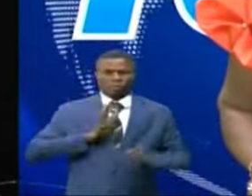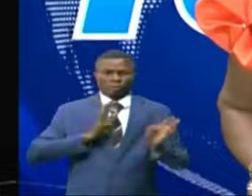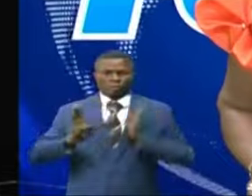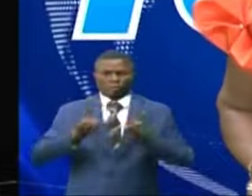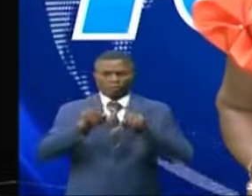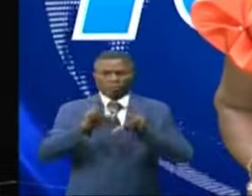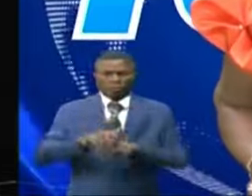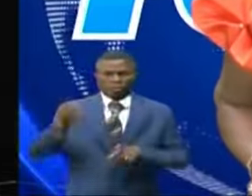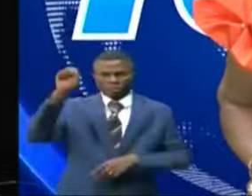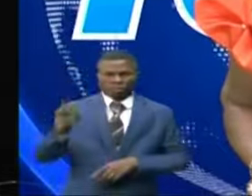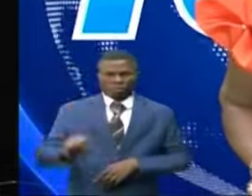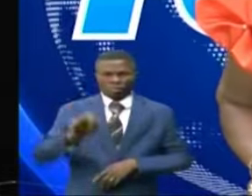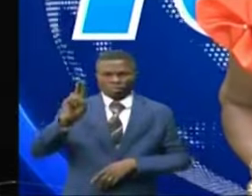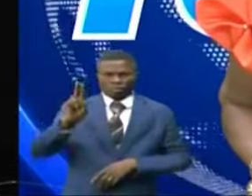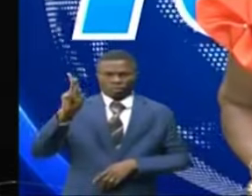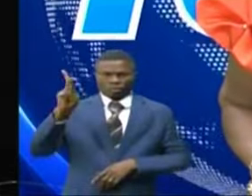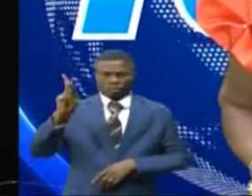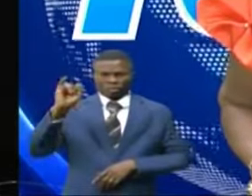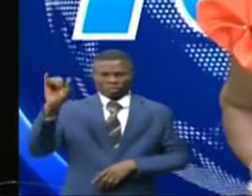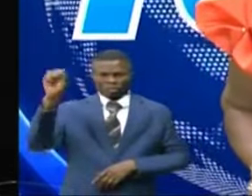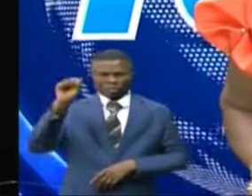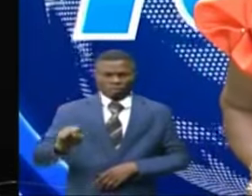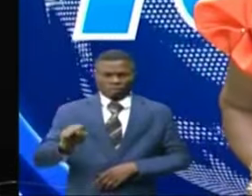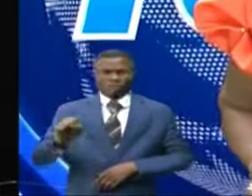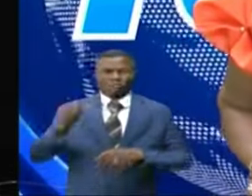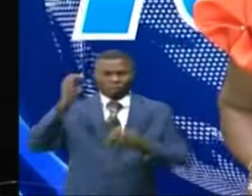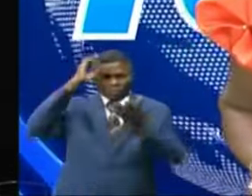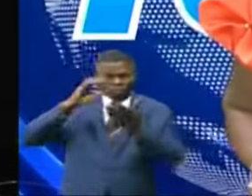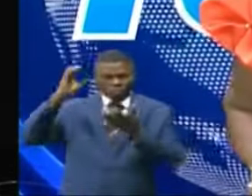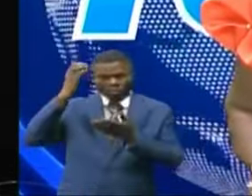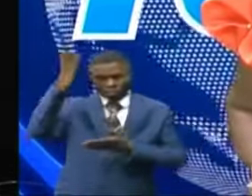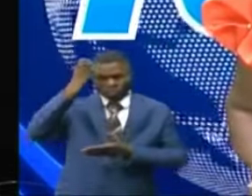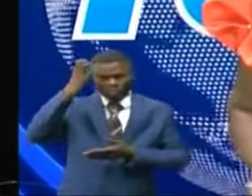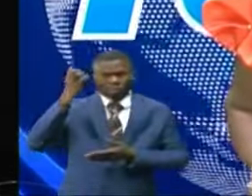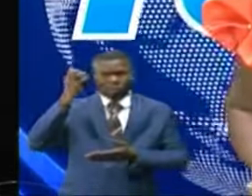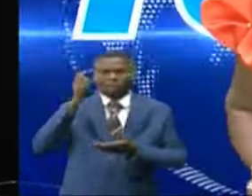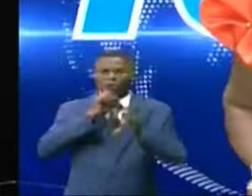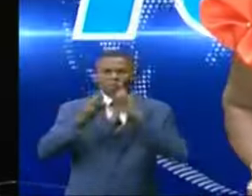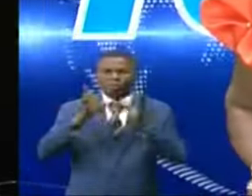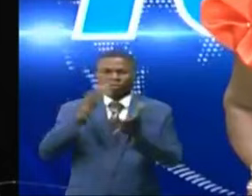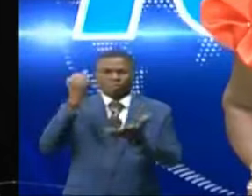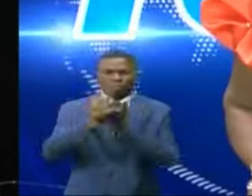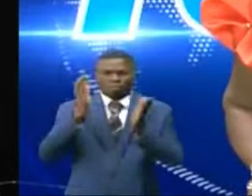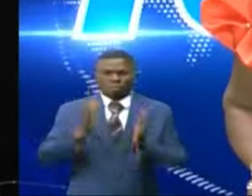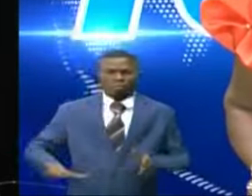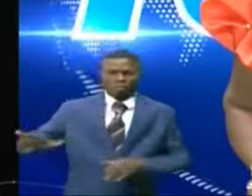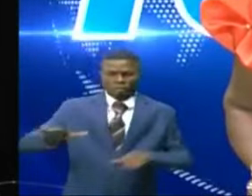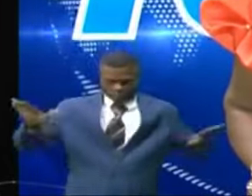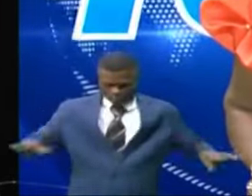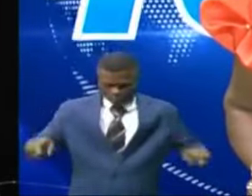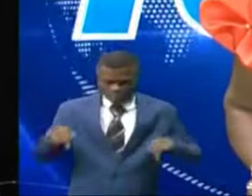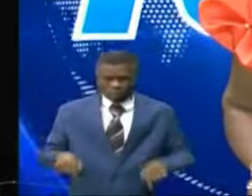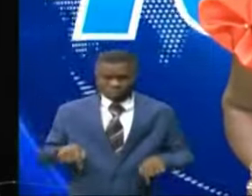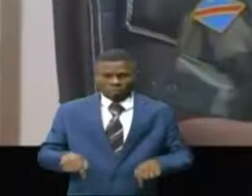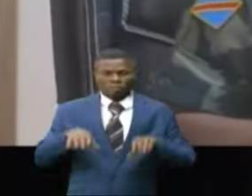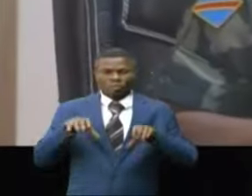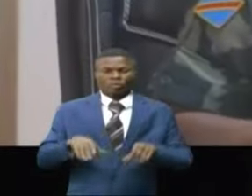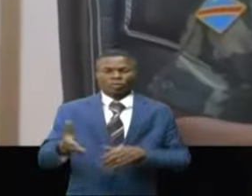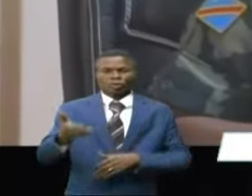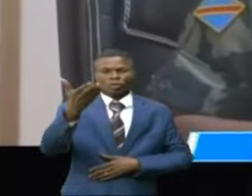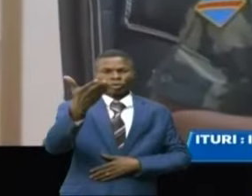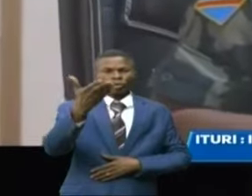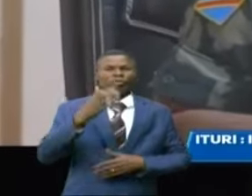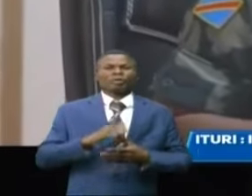Soukissa. Juste après, le général Luboya Kanchama s'est entretenu avec l'ambassadeur du Sénégal en RDC. La